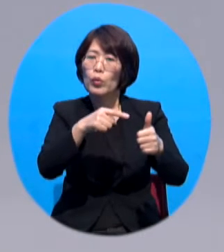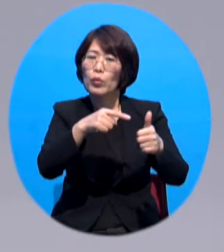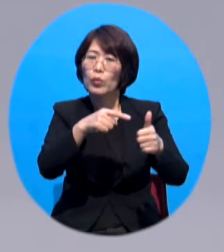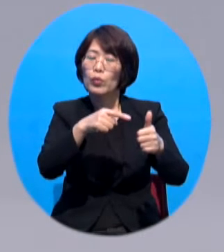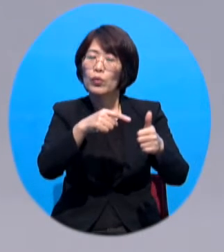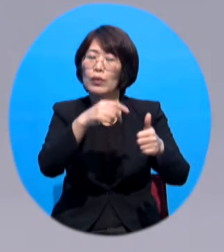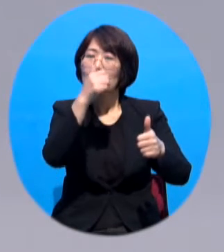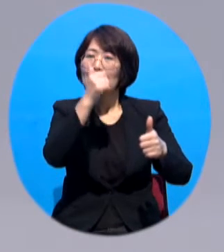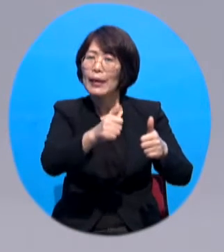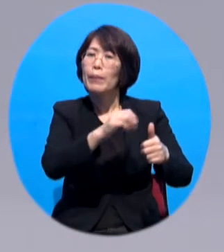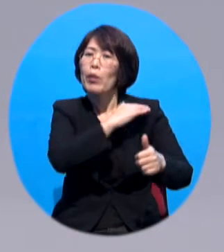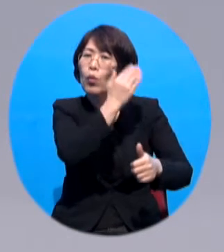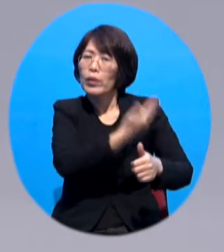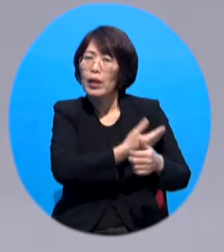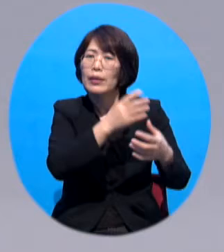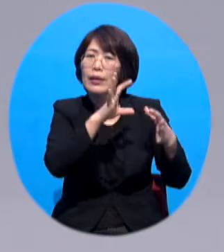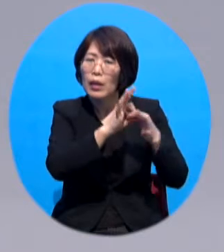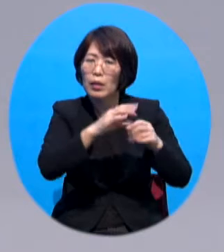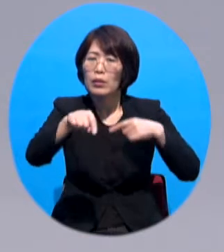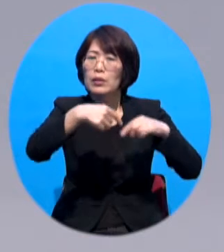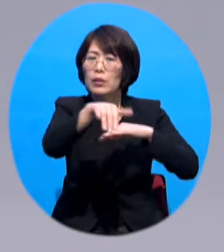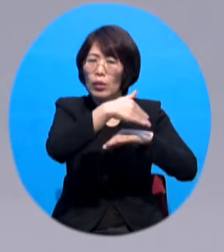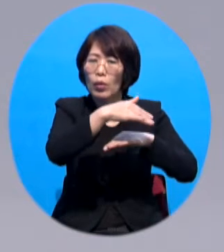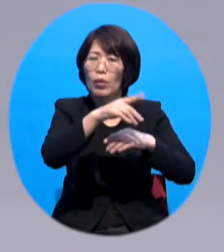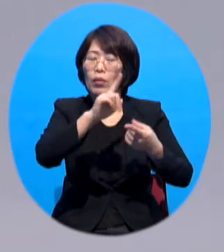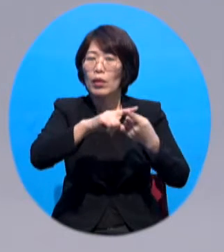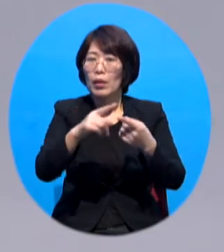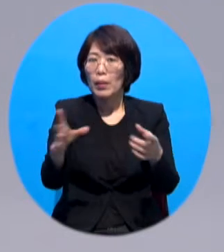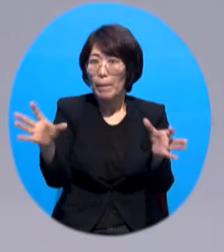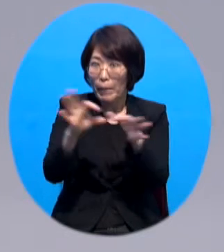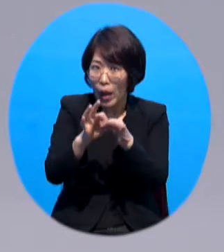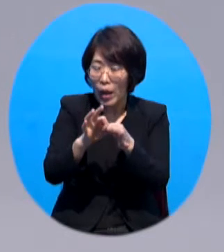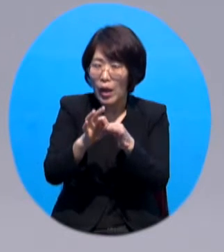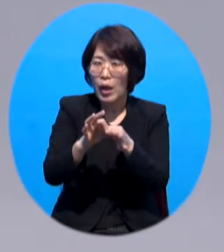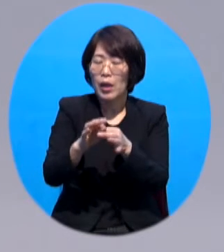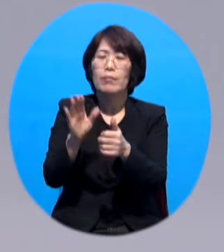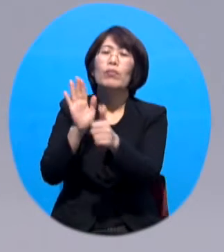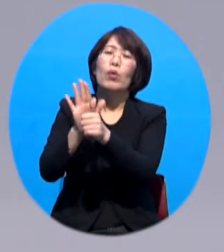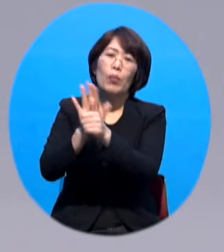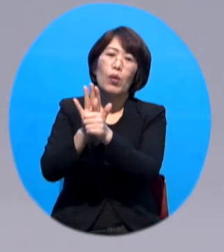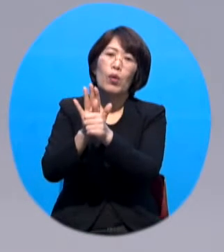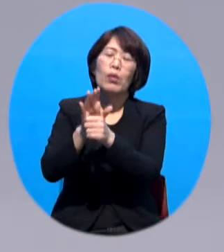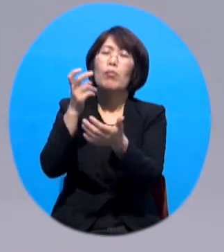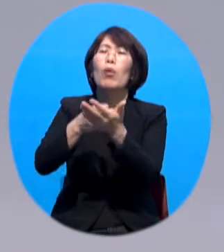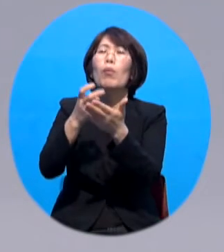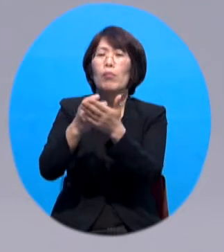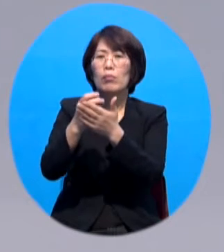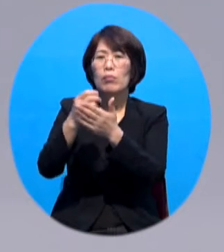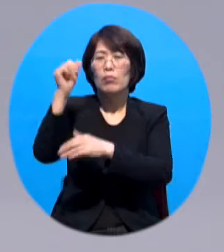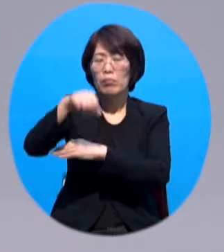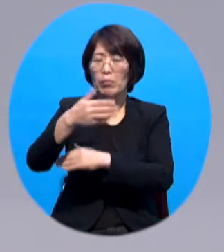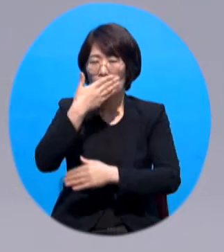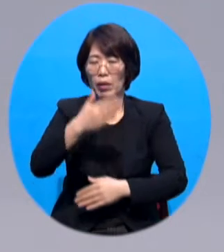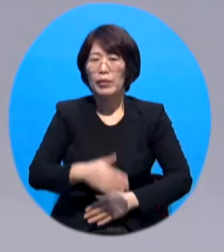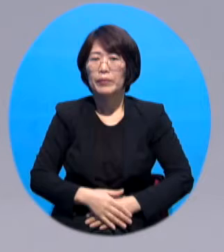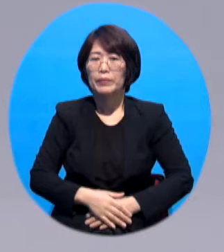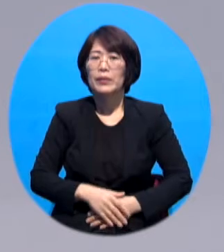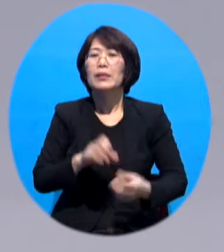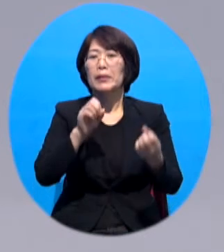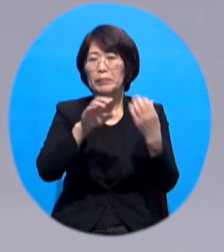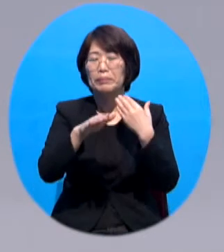관련된 정책에 대해서는 지지도 하고 함께 할 수도 있습니다 법적으로 허용되어 있습니다 아 그렇게